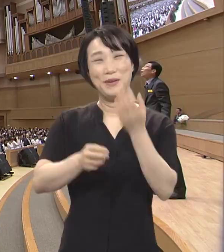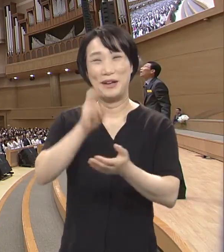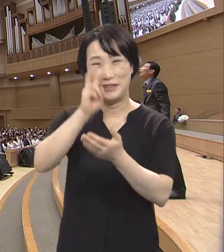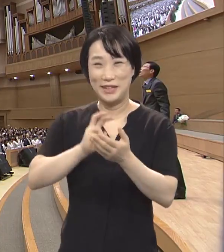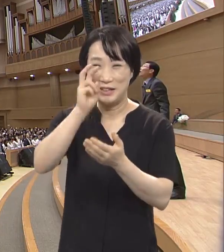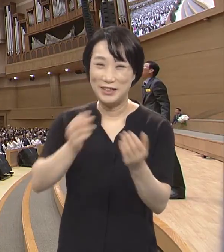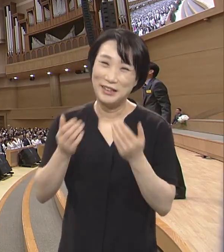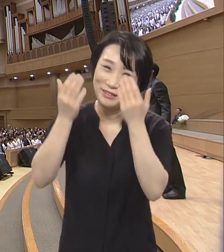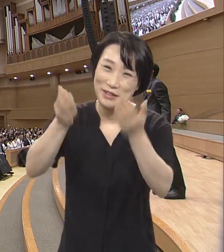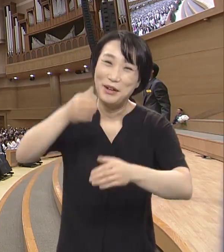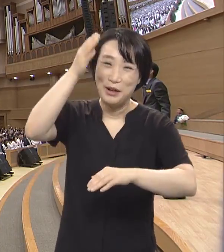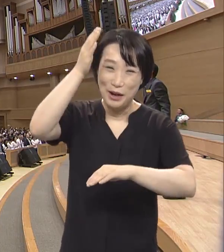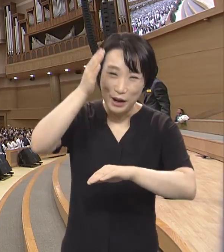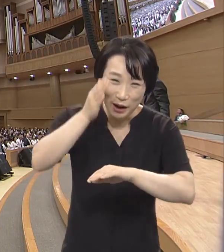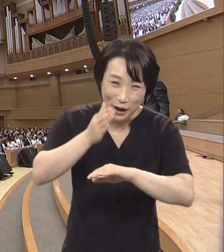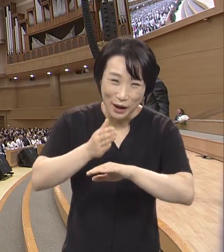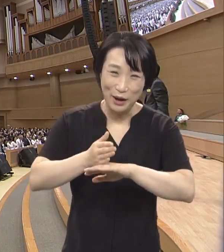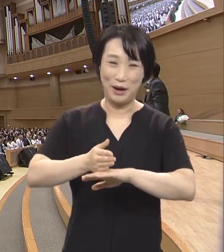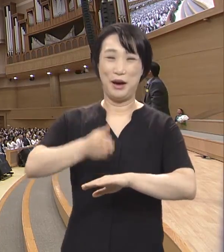감사,